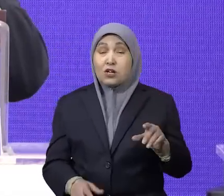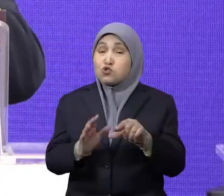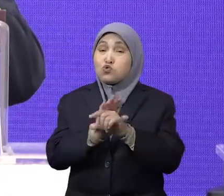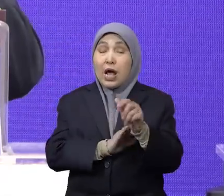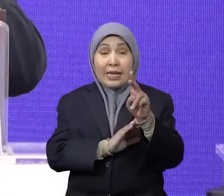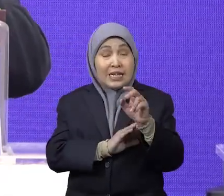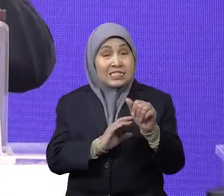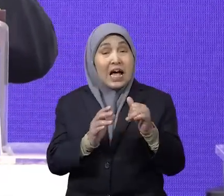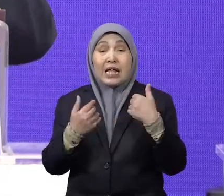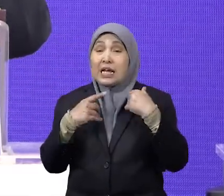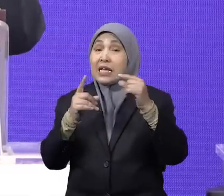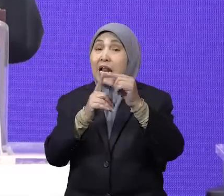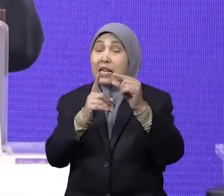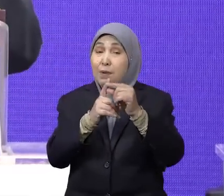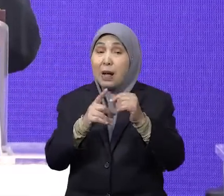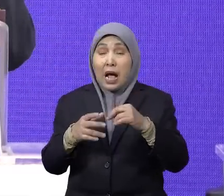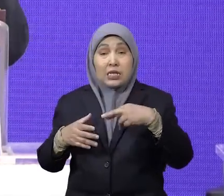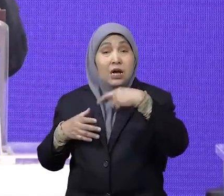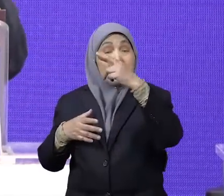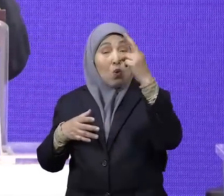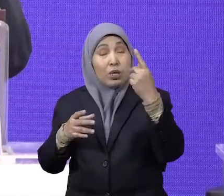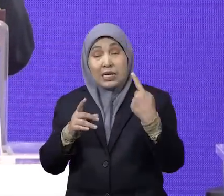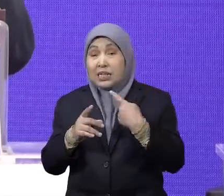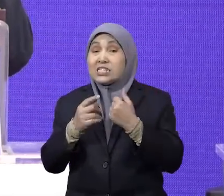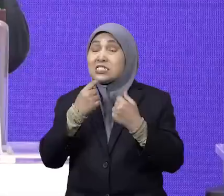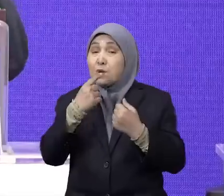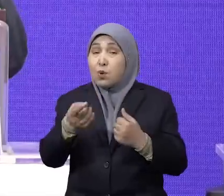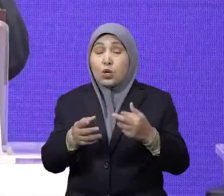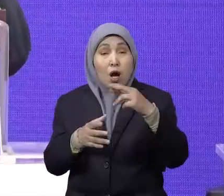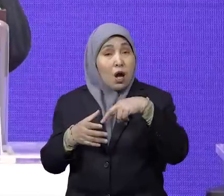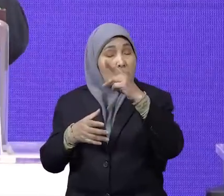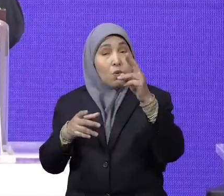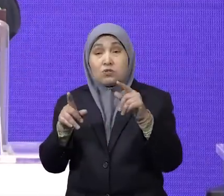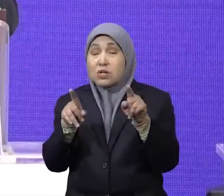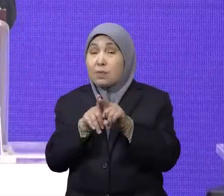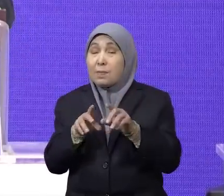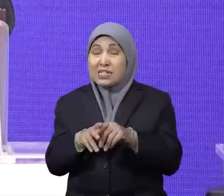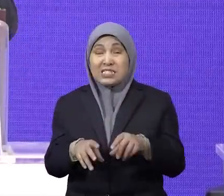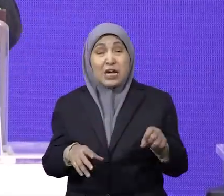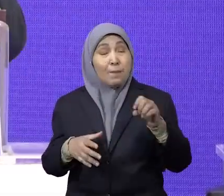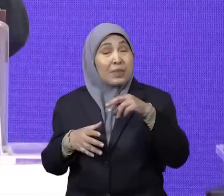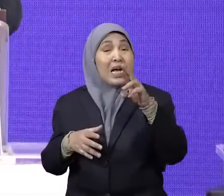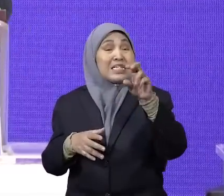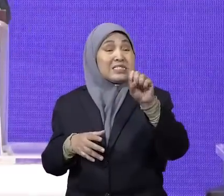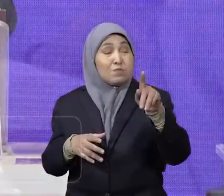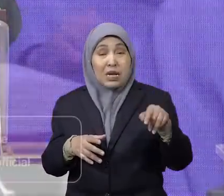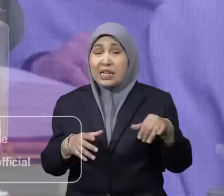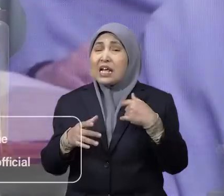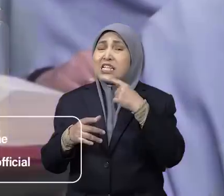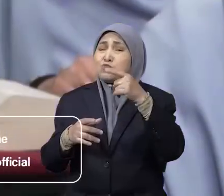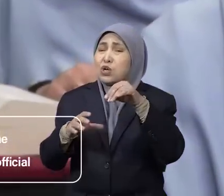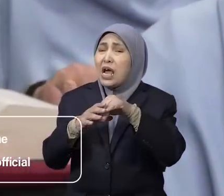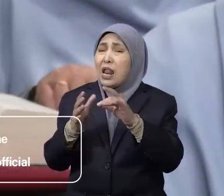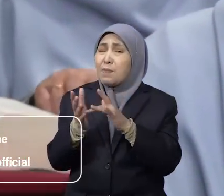ayat surah An-Nisa lagi jelas. Ada kalimah, ada roh. Bila kita sebut roh, dia akan-akan seakan spirit yang disebutkan dalam